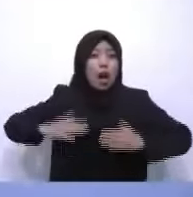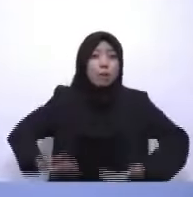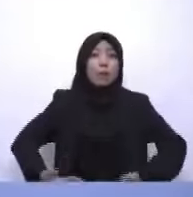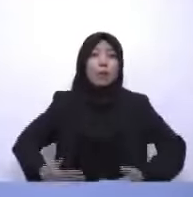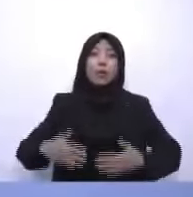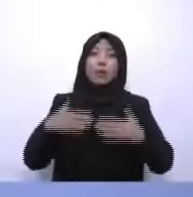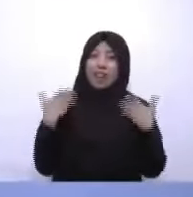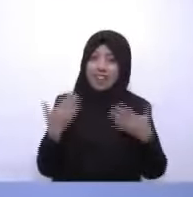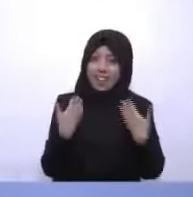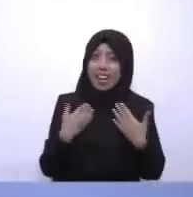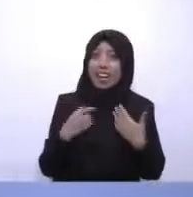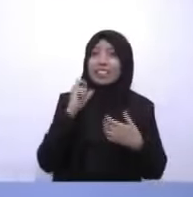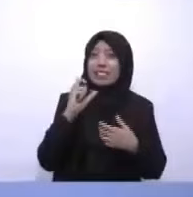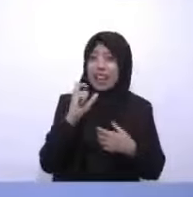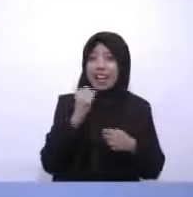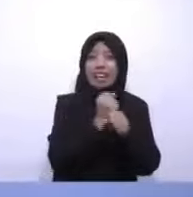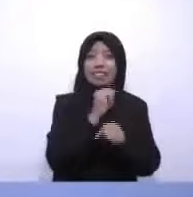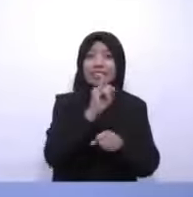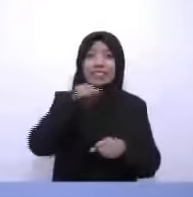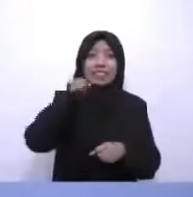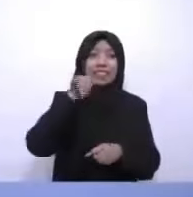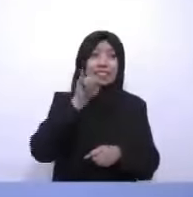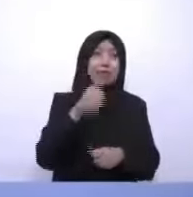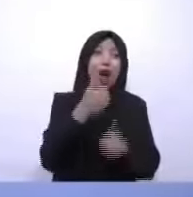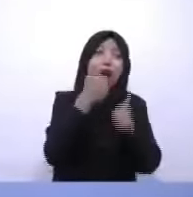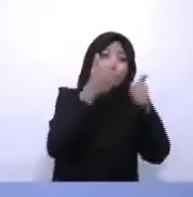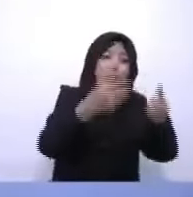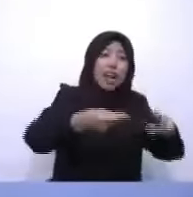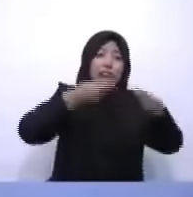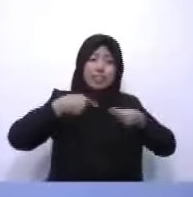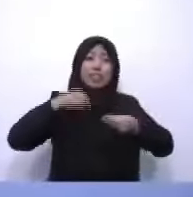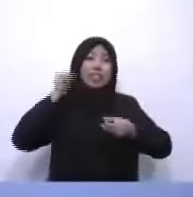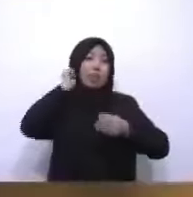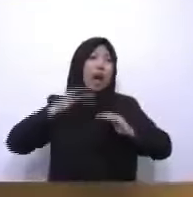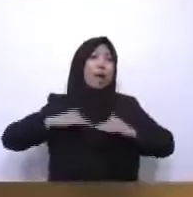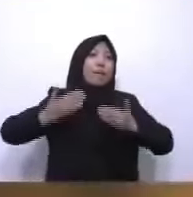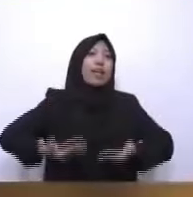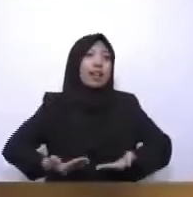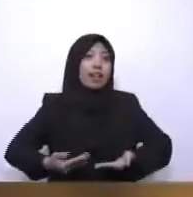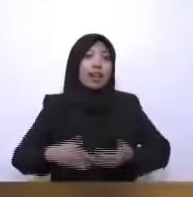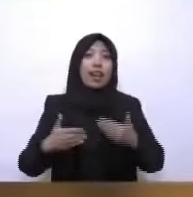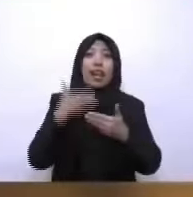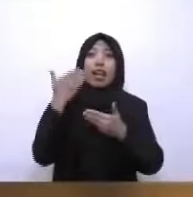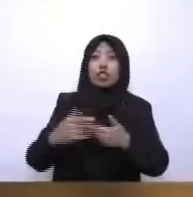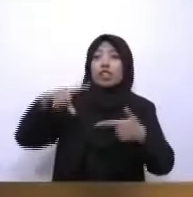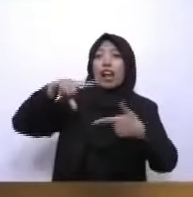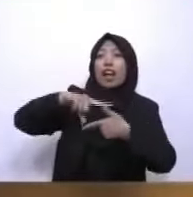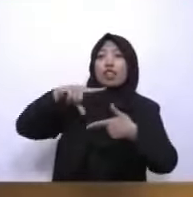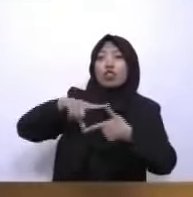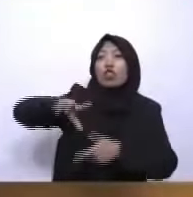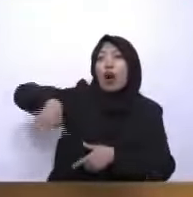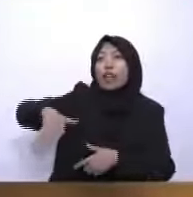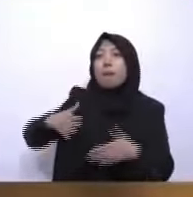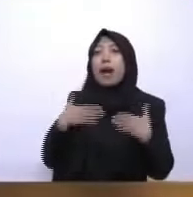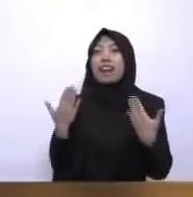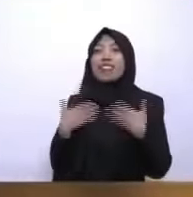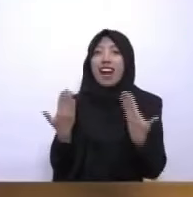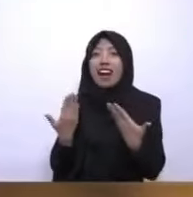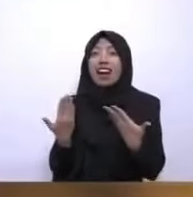nutrisi gizi yang baik untuk ibu hamil. Yang berikutnya ada kartu keluarga bahagia. Tentunya kartu keluarga bahagia